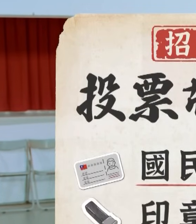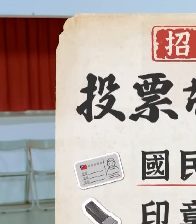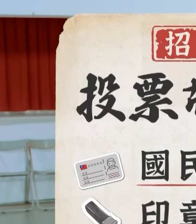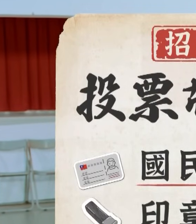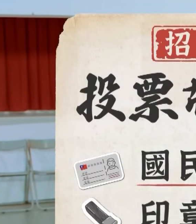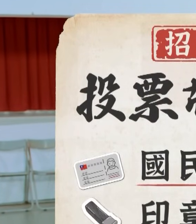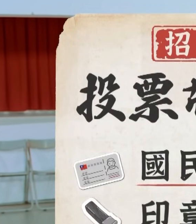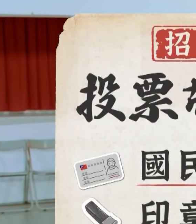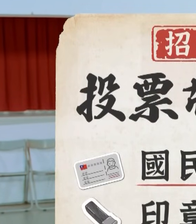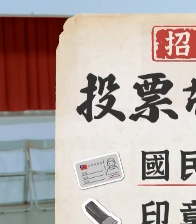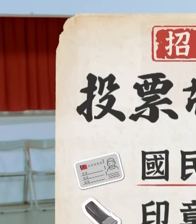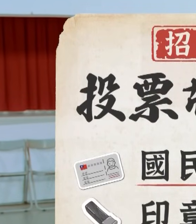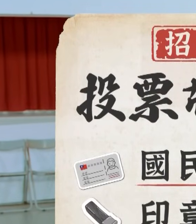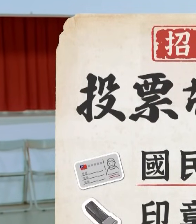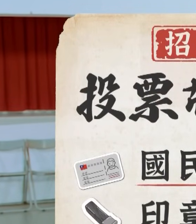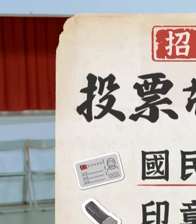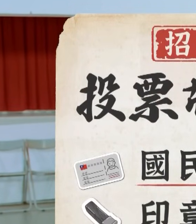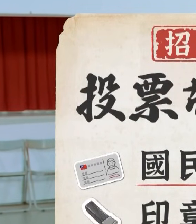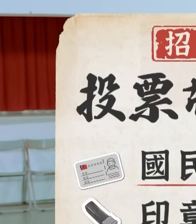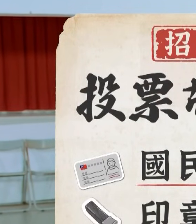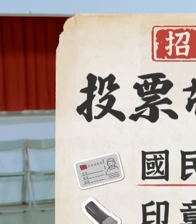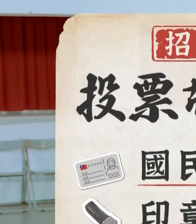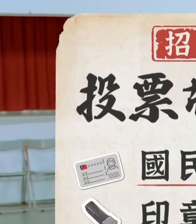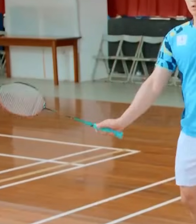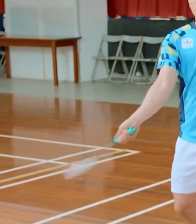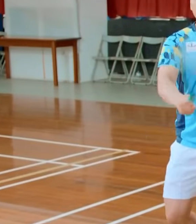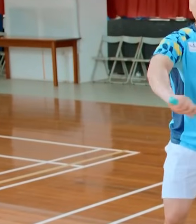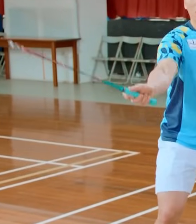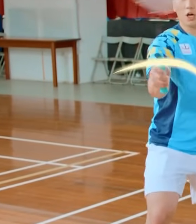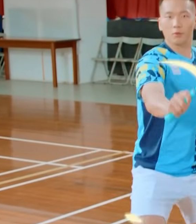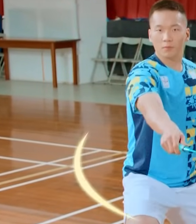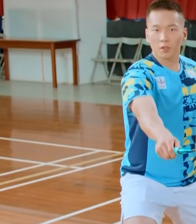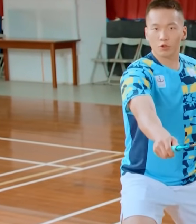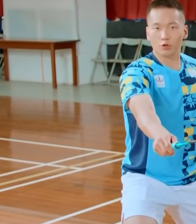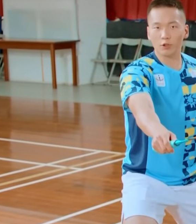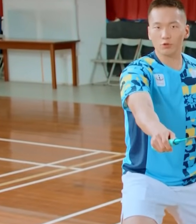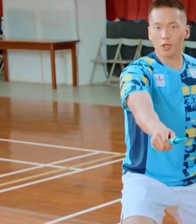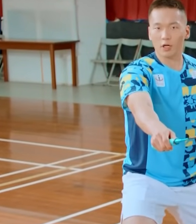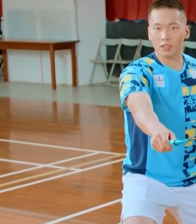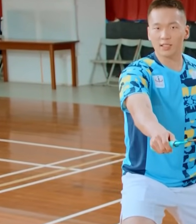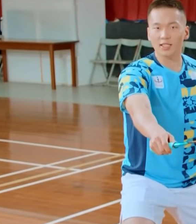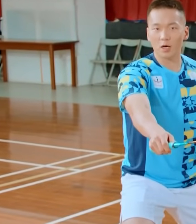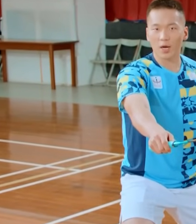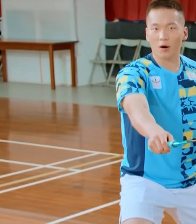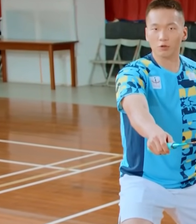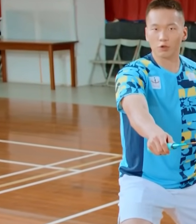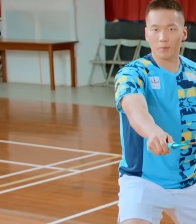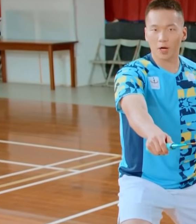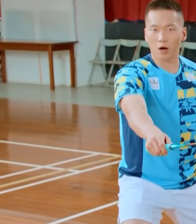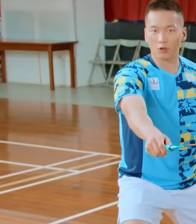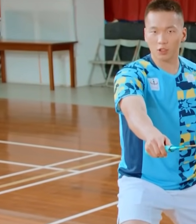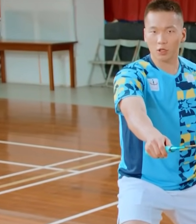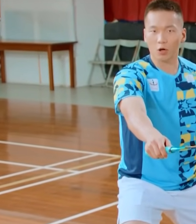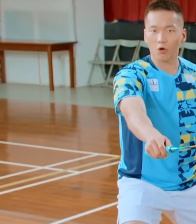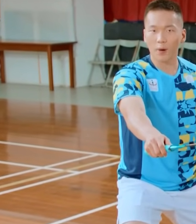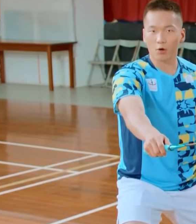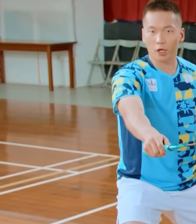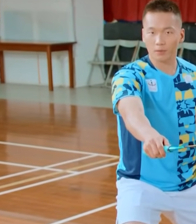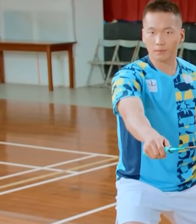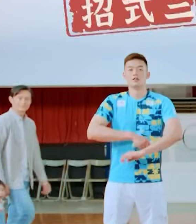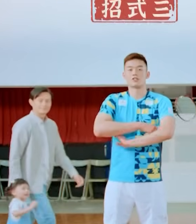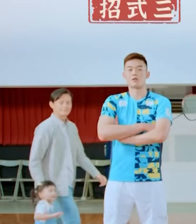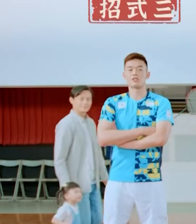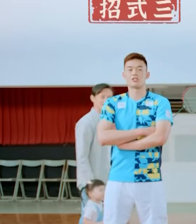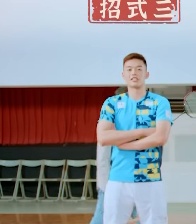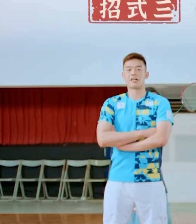宝，国民身份证、囡仔，也佮投票通知单。第二招，选举爱领3张票，投票以后爱加投入